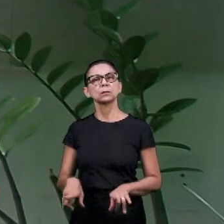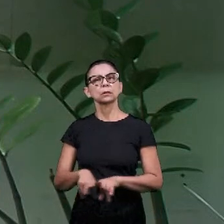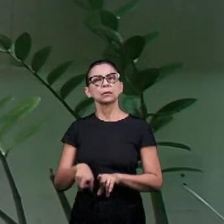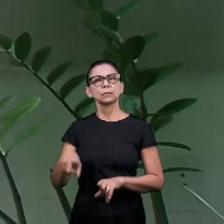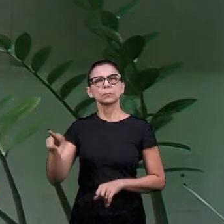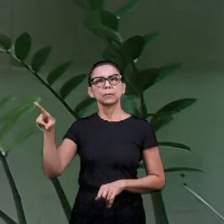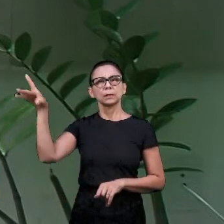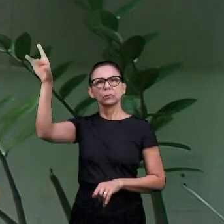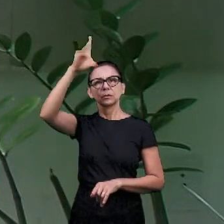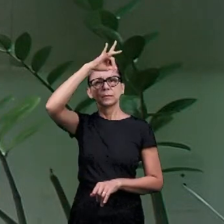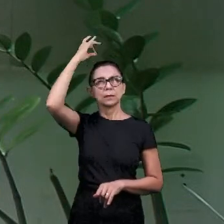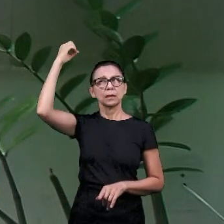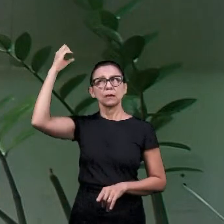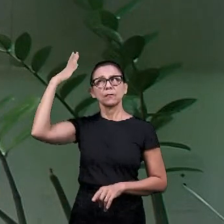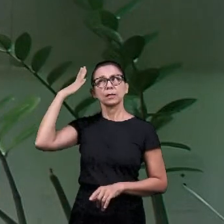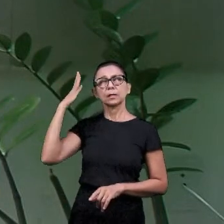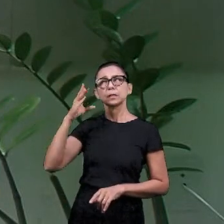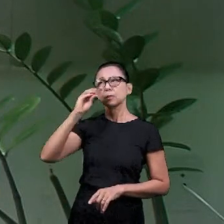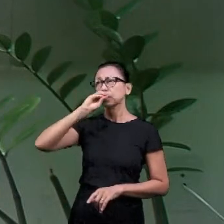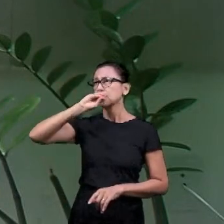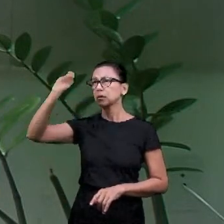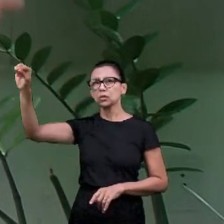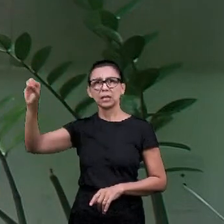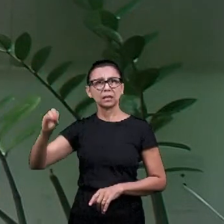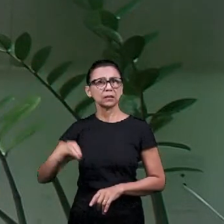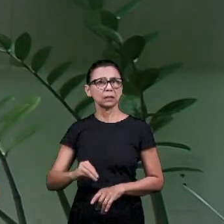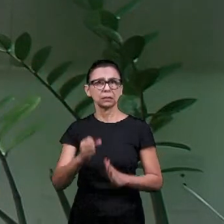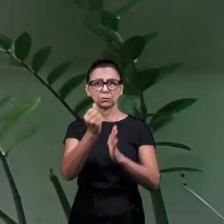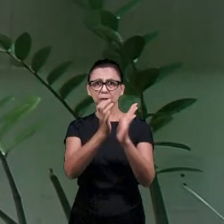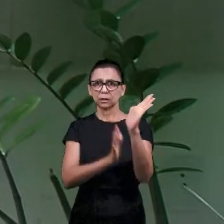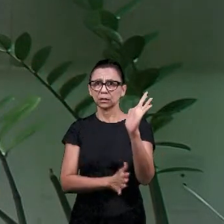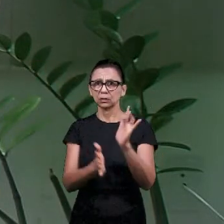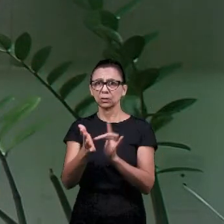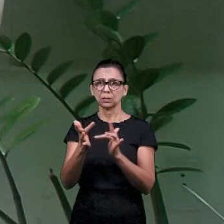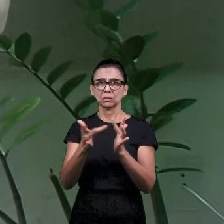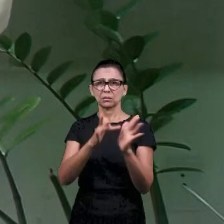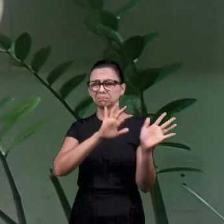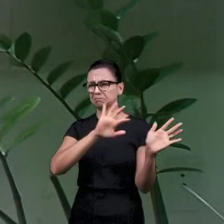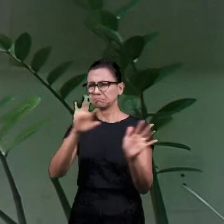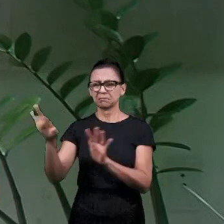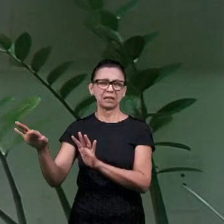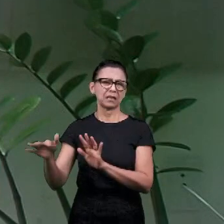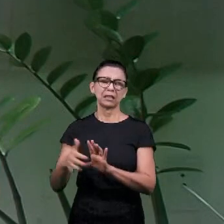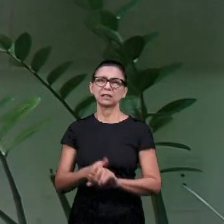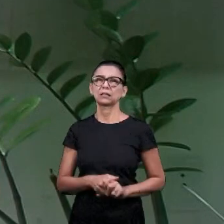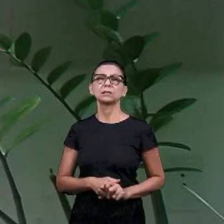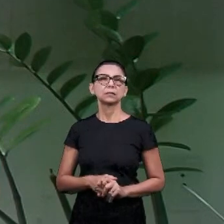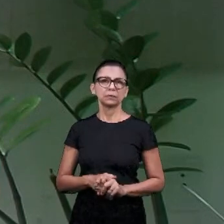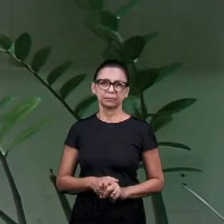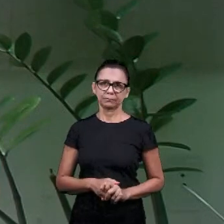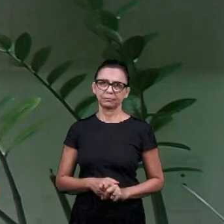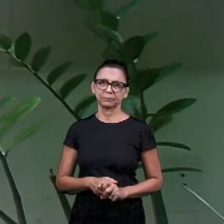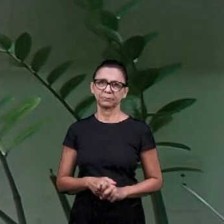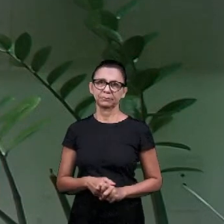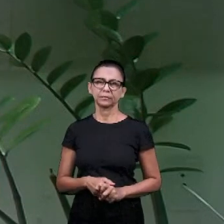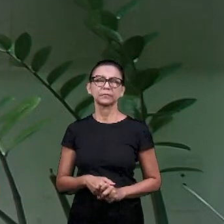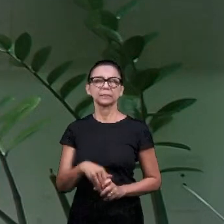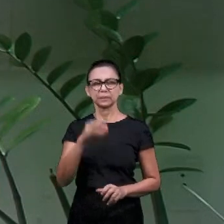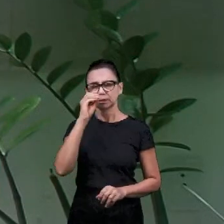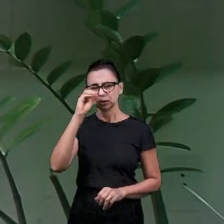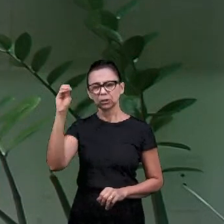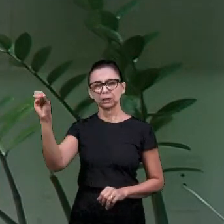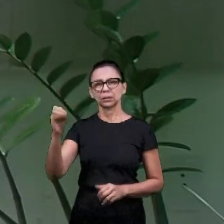Saint-Esprit, qui est le sang et la parole. Il rejette. Il court d'un côté, court de l'autre côté, mais au fond, il rejette. Que